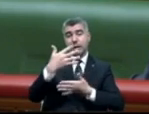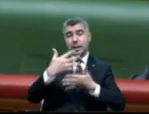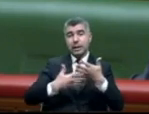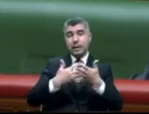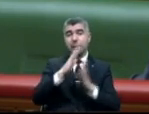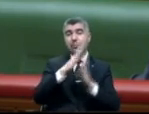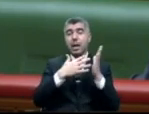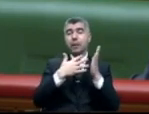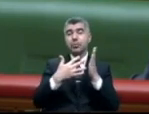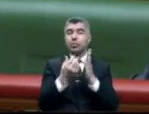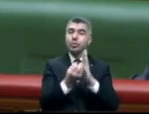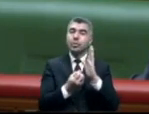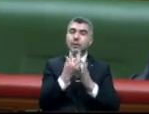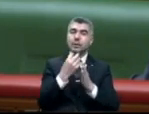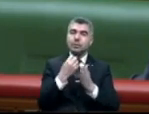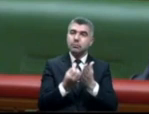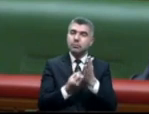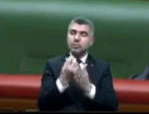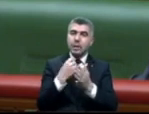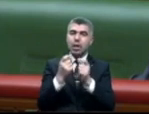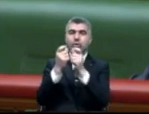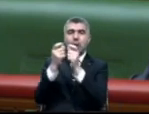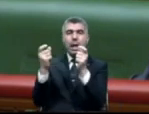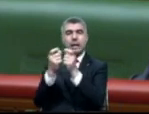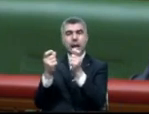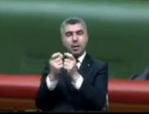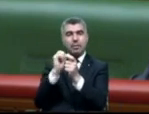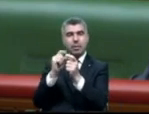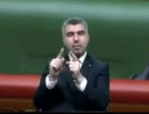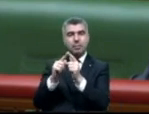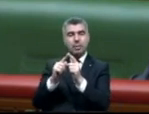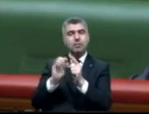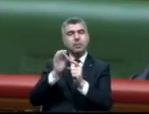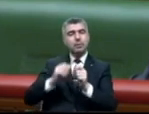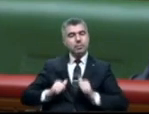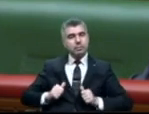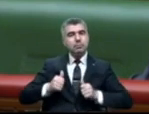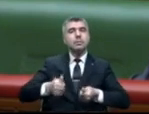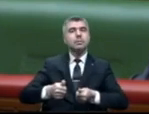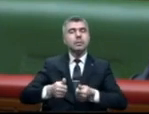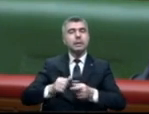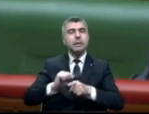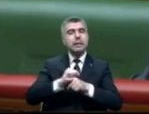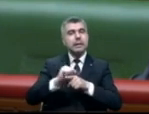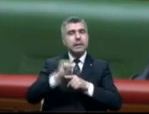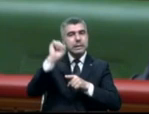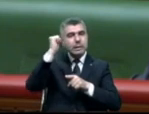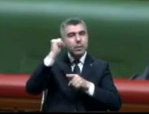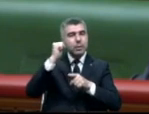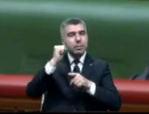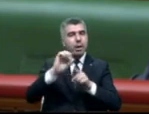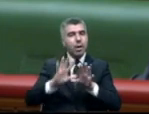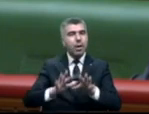المقترح يعطي المقاولة مكانة بارزة في قيادة وسير التكوين وتتبعه وتقييمه